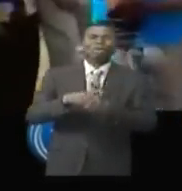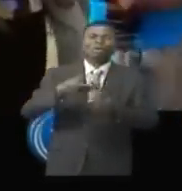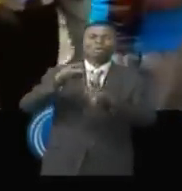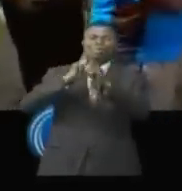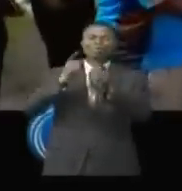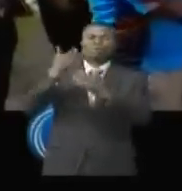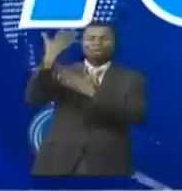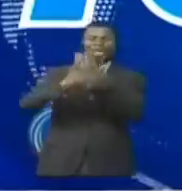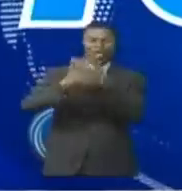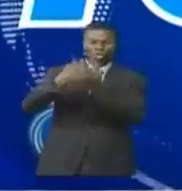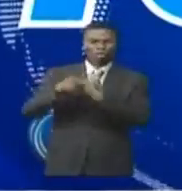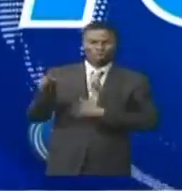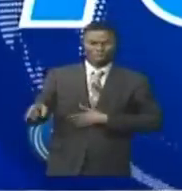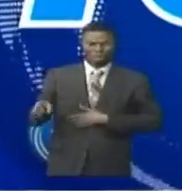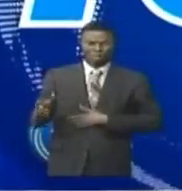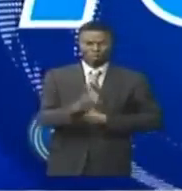Rwanda.